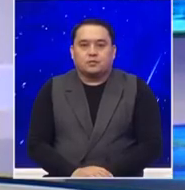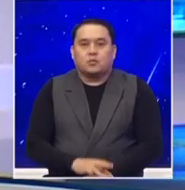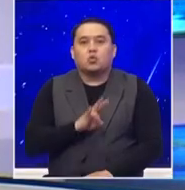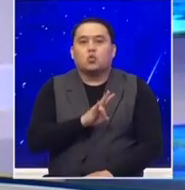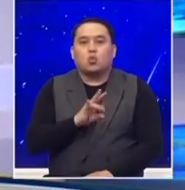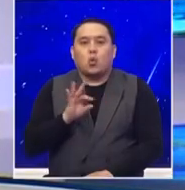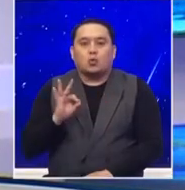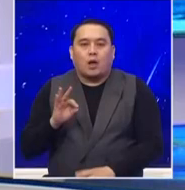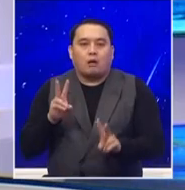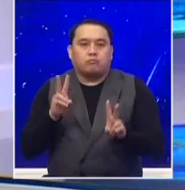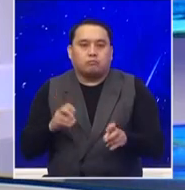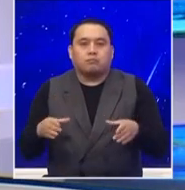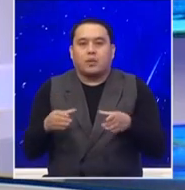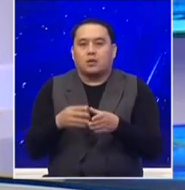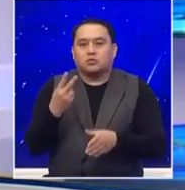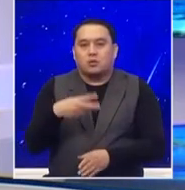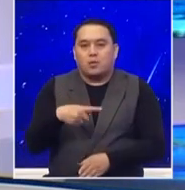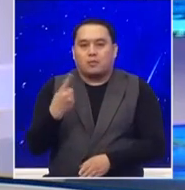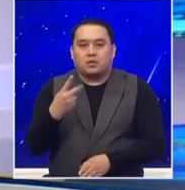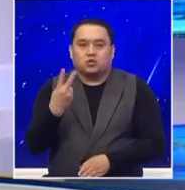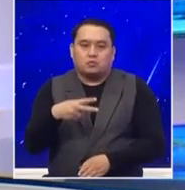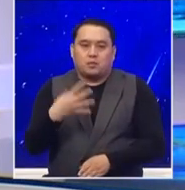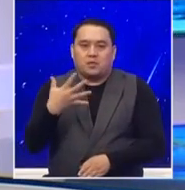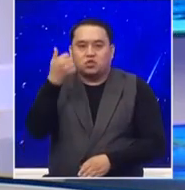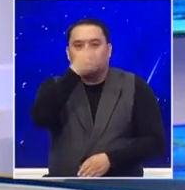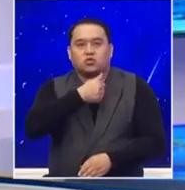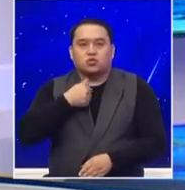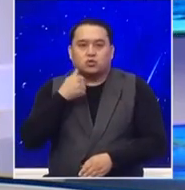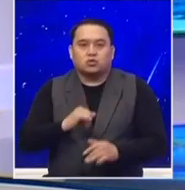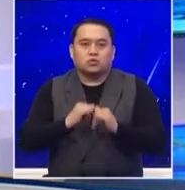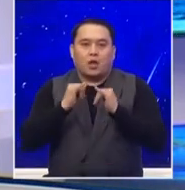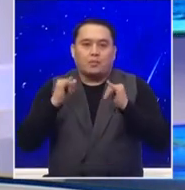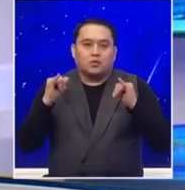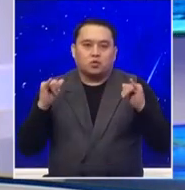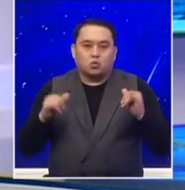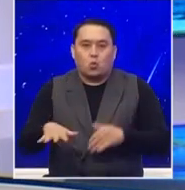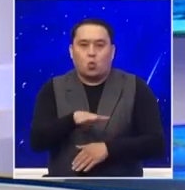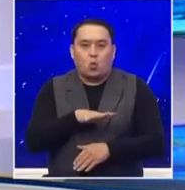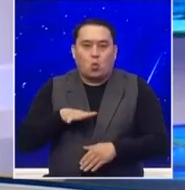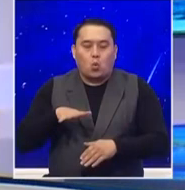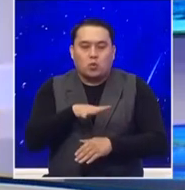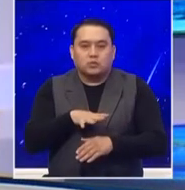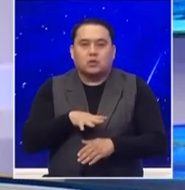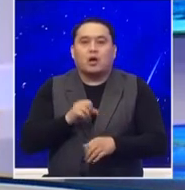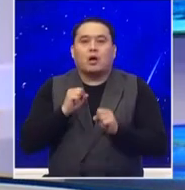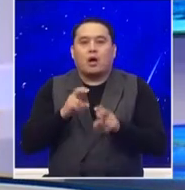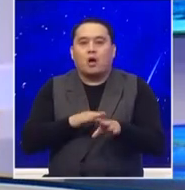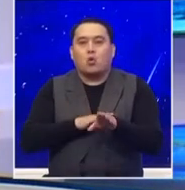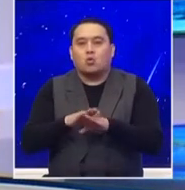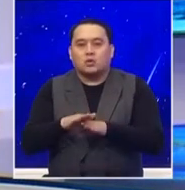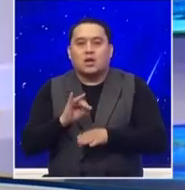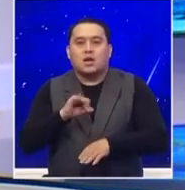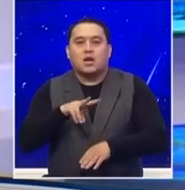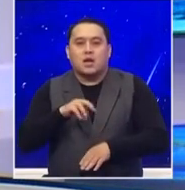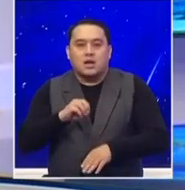Нұр Отан партиясының 2021-2025 жылдарға арналған өңірлерді дамыту бағдарламасы қалай жүзеге асады. Осындай тақырыппен Іле